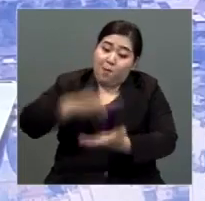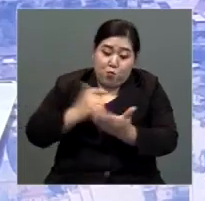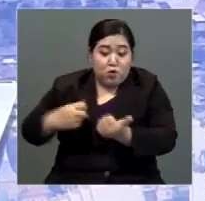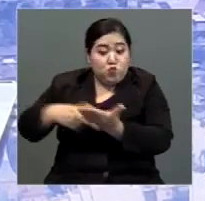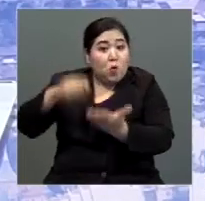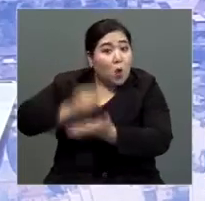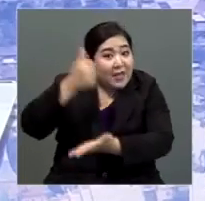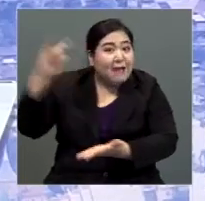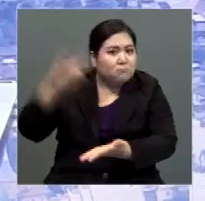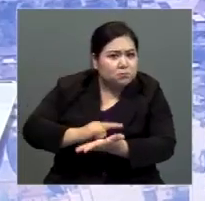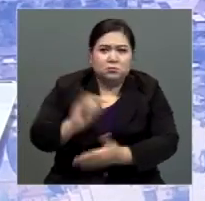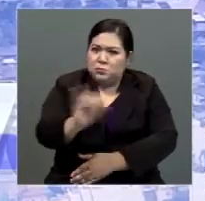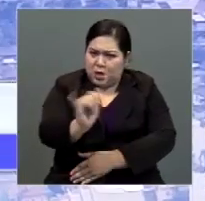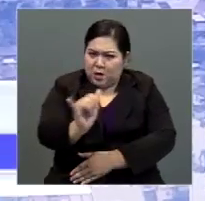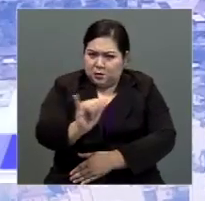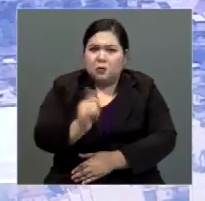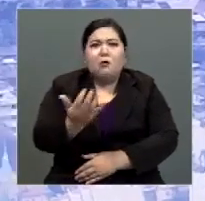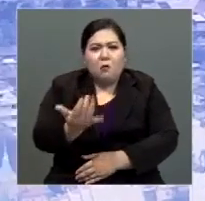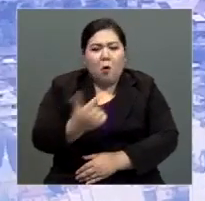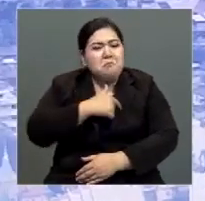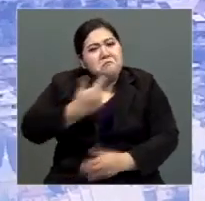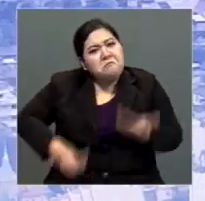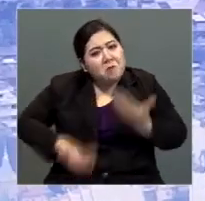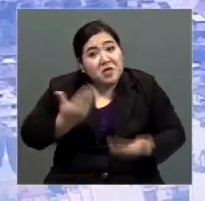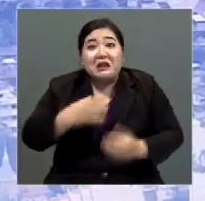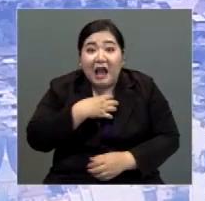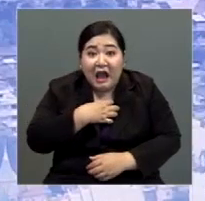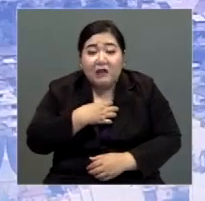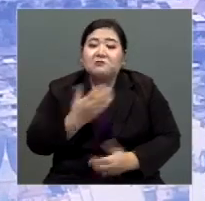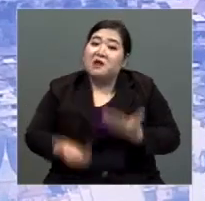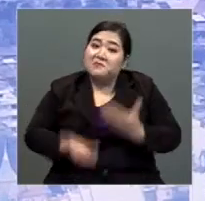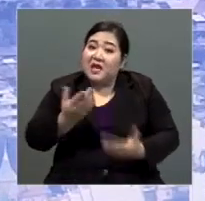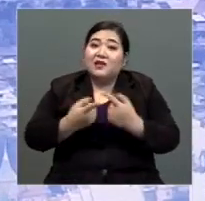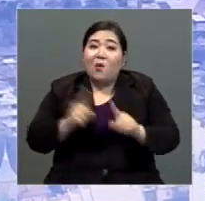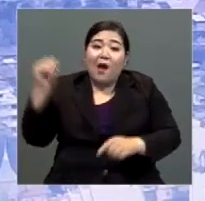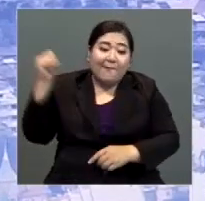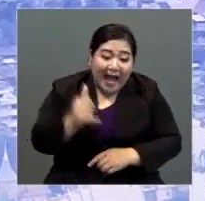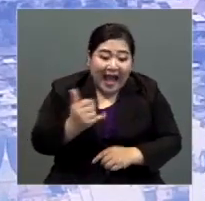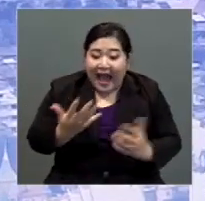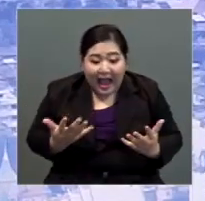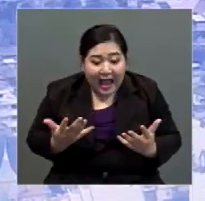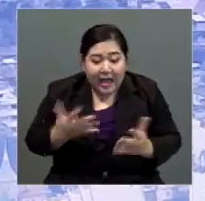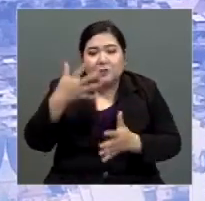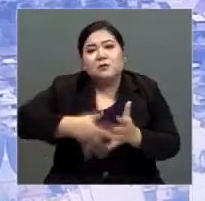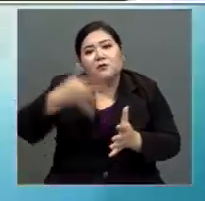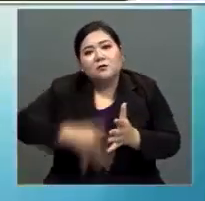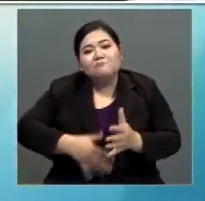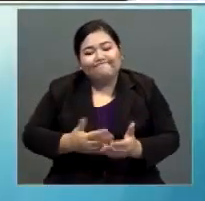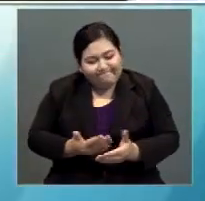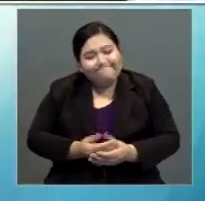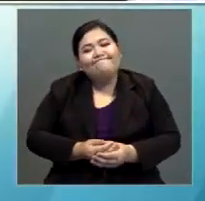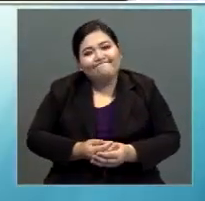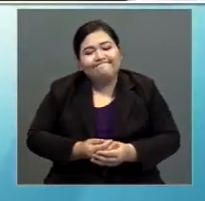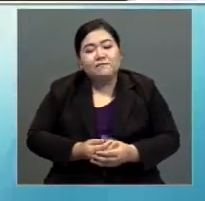็ตามใจท่านแต่ว่ diligentันอาจะไม่สะดวกอยที่เคยเห็นภาพเพะฉนั้นข